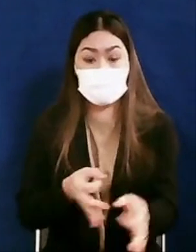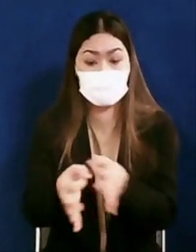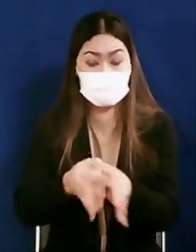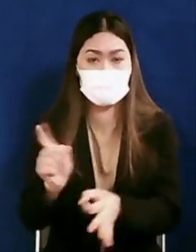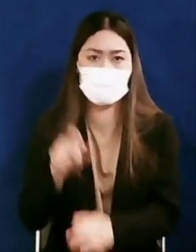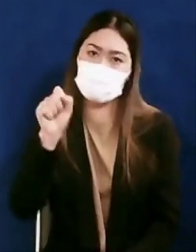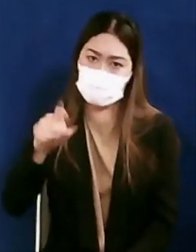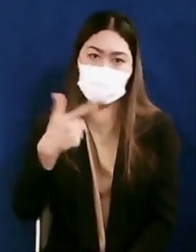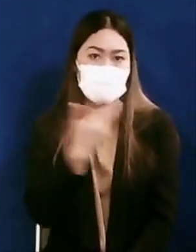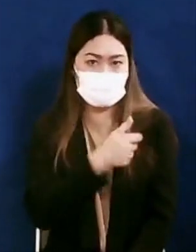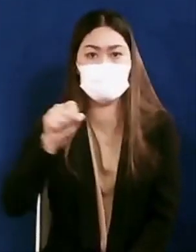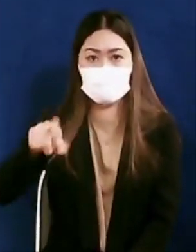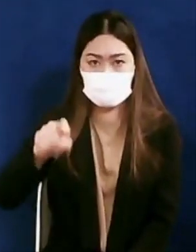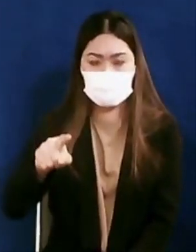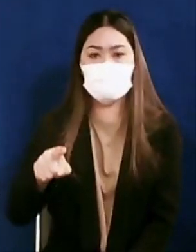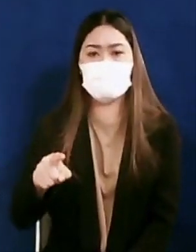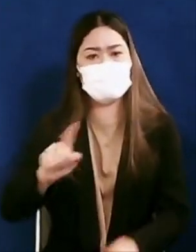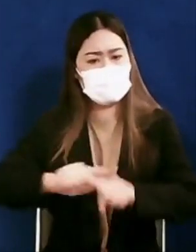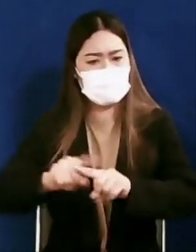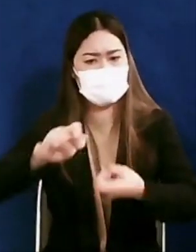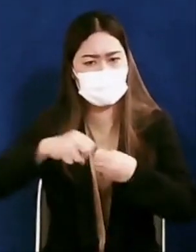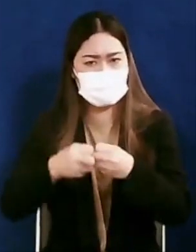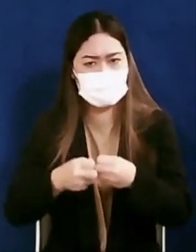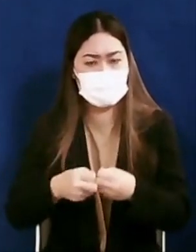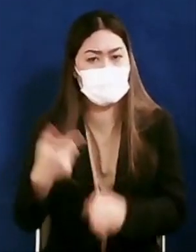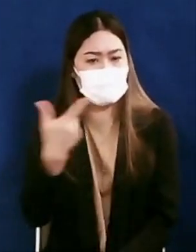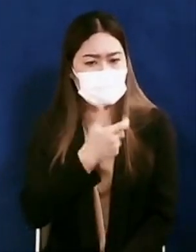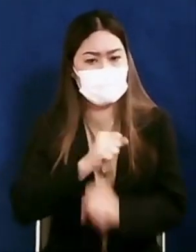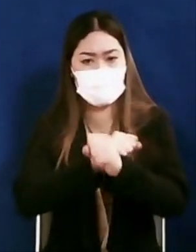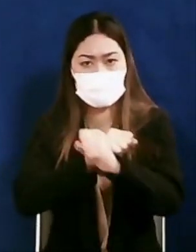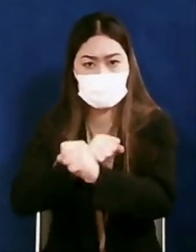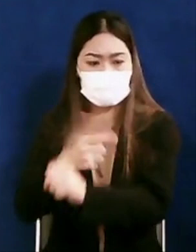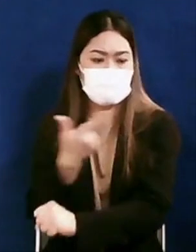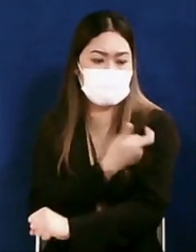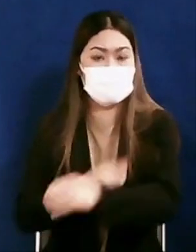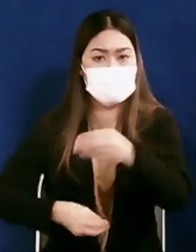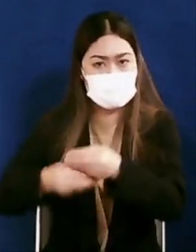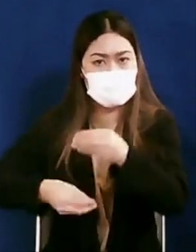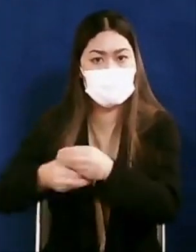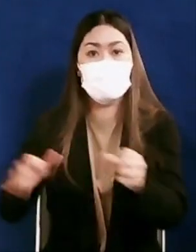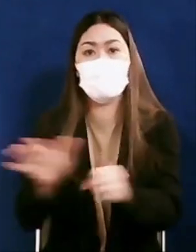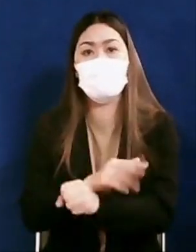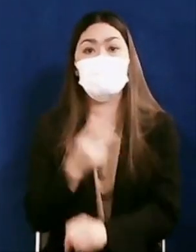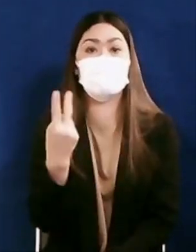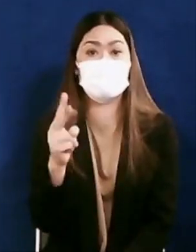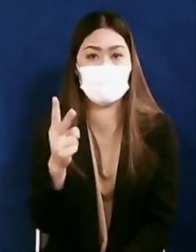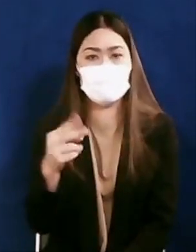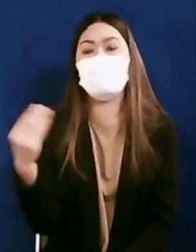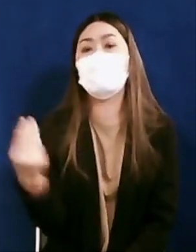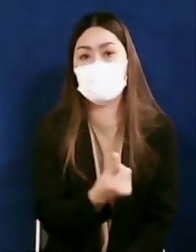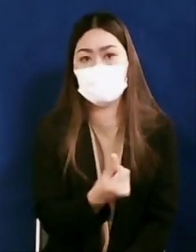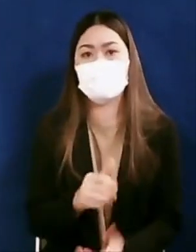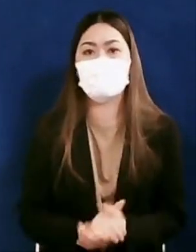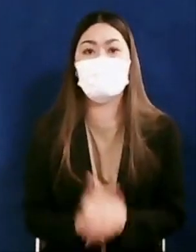ต้องเร่งแล้วครับต้องเร่งปิดแก็บเพื่อให้คนมีวัคซีนจากการฉีดวัคซีนครบ2เข็มโดยเร็วนะ